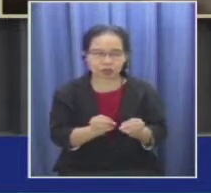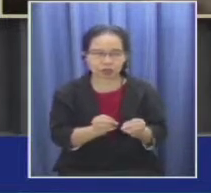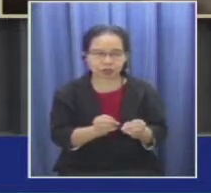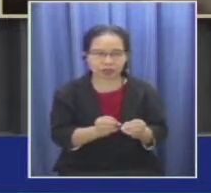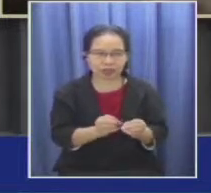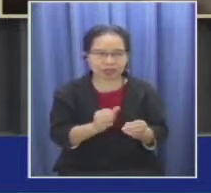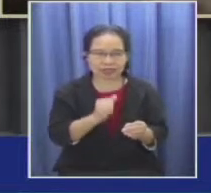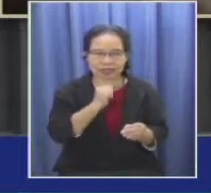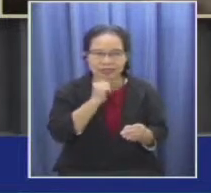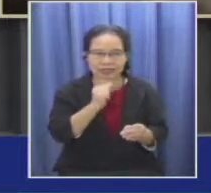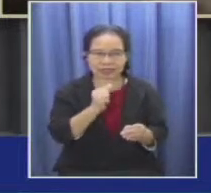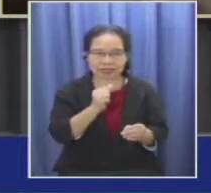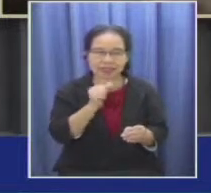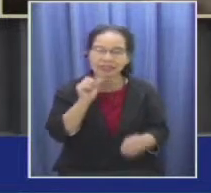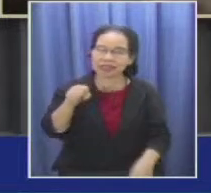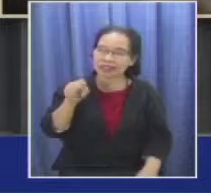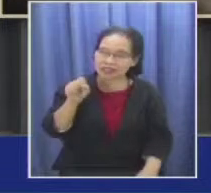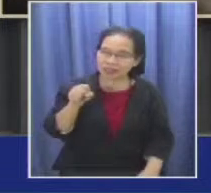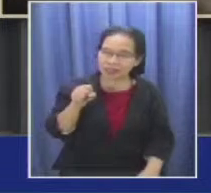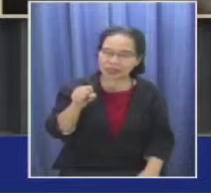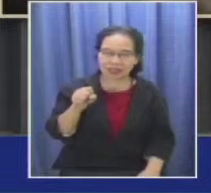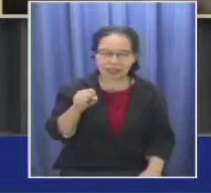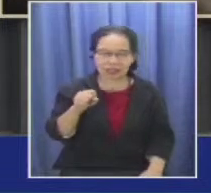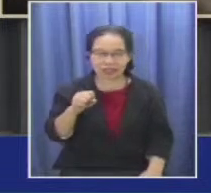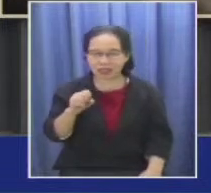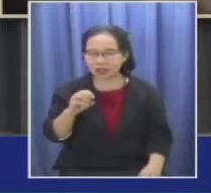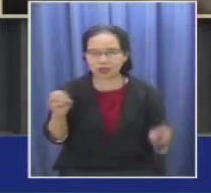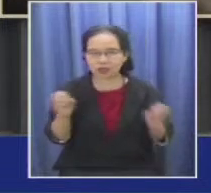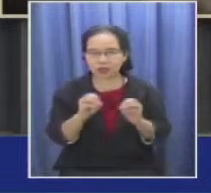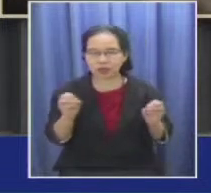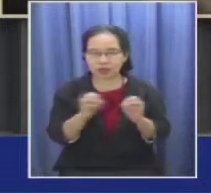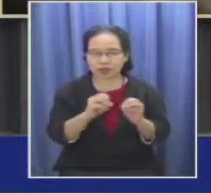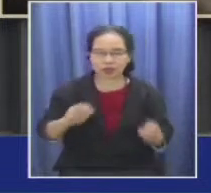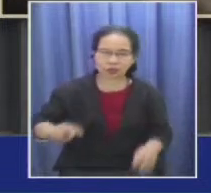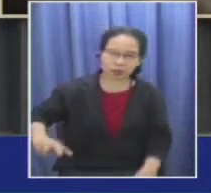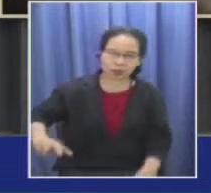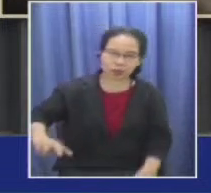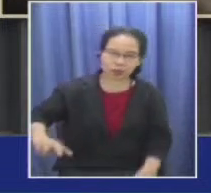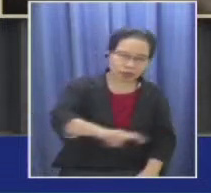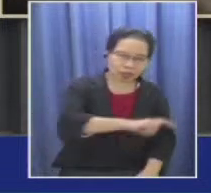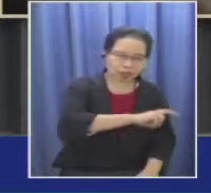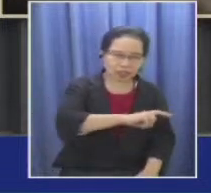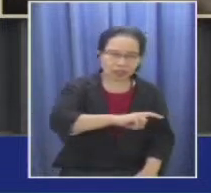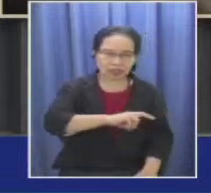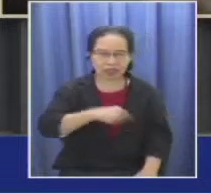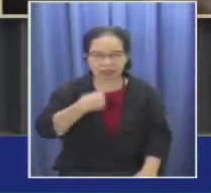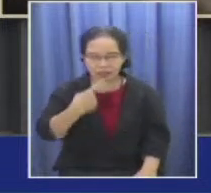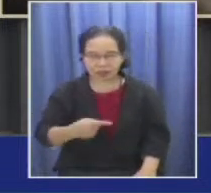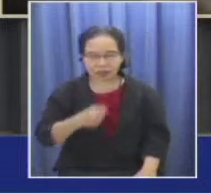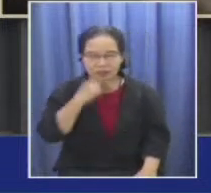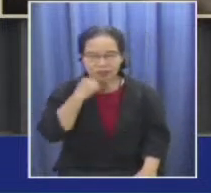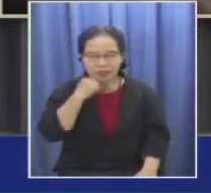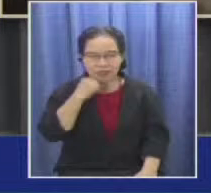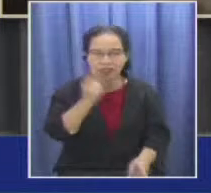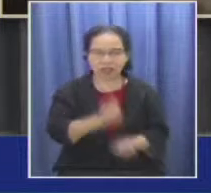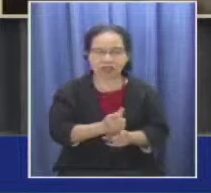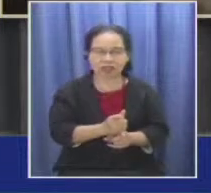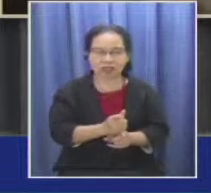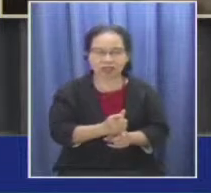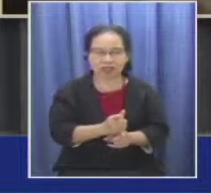Okasa ne samonu animu onyam wom so waka biribia. Oba ne ho madene se wo de beye